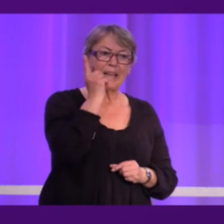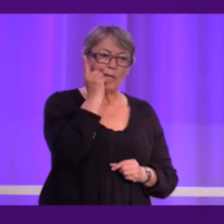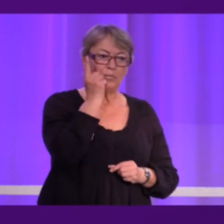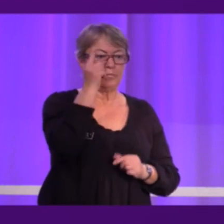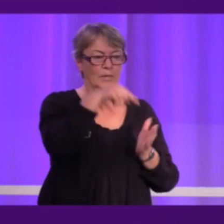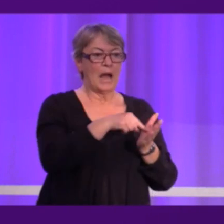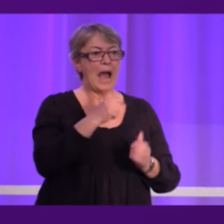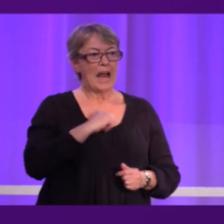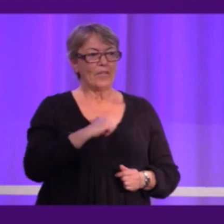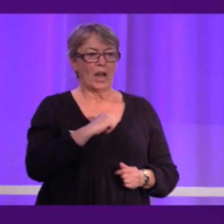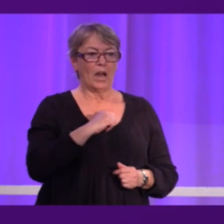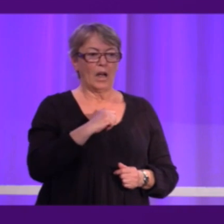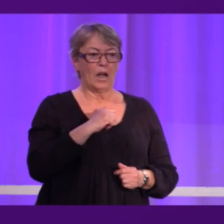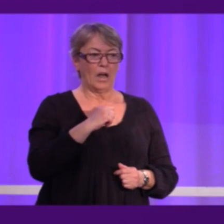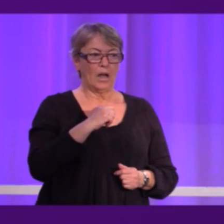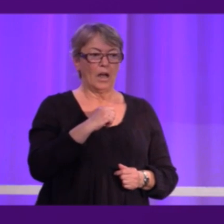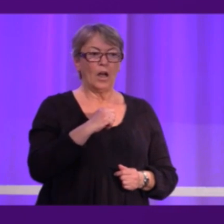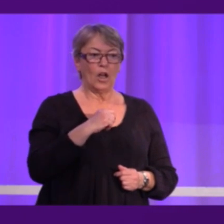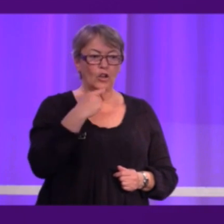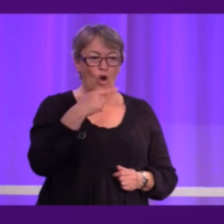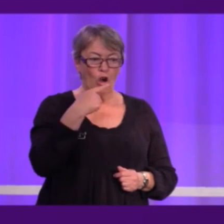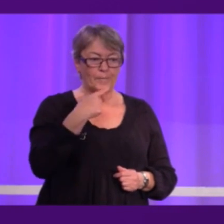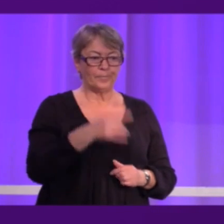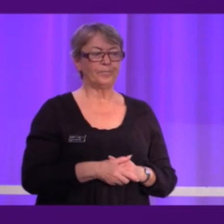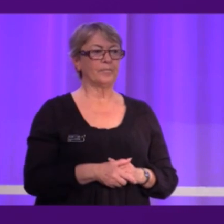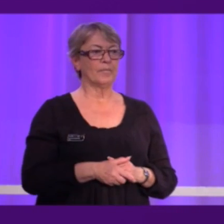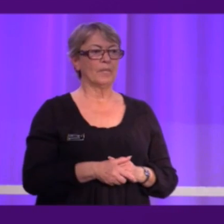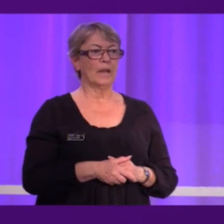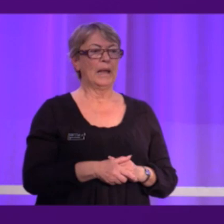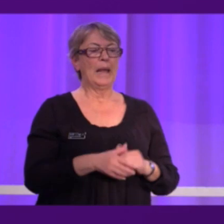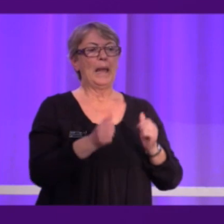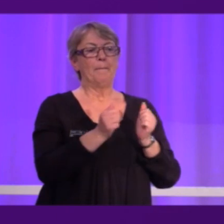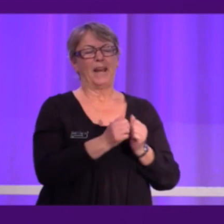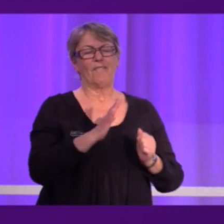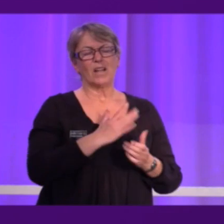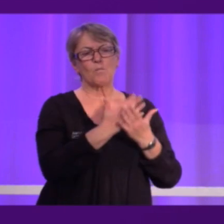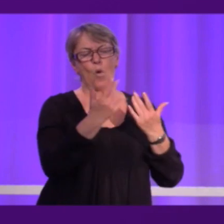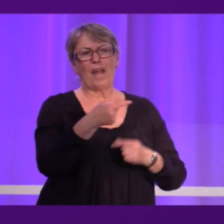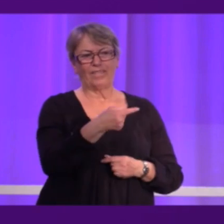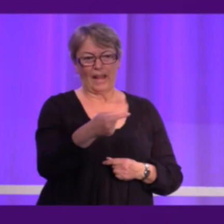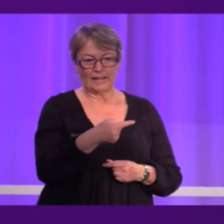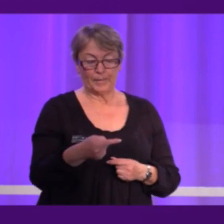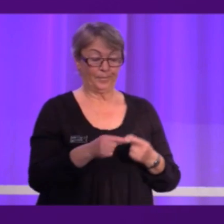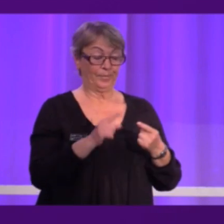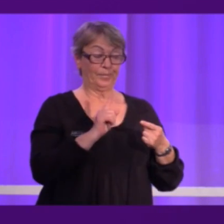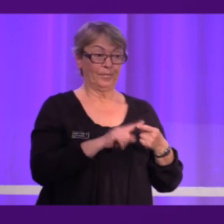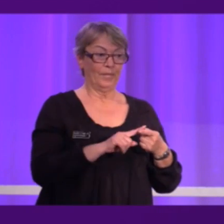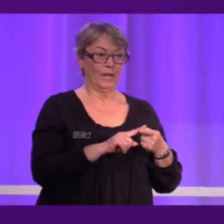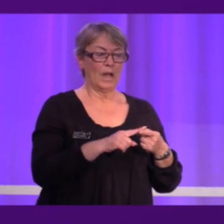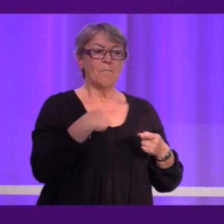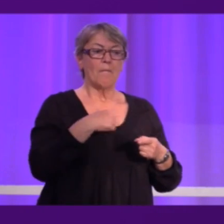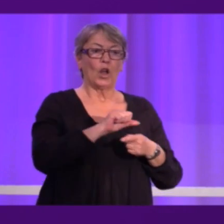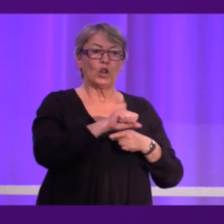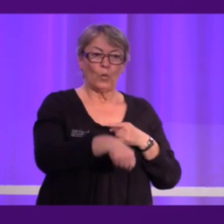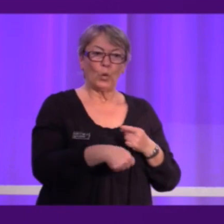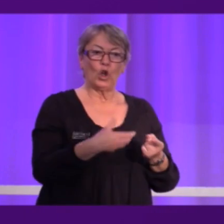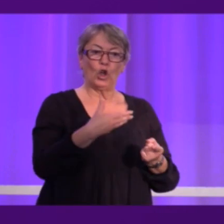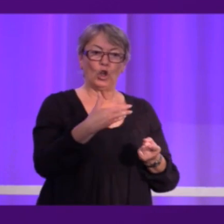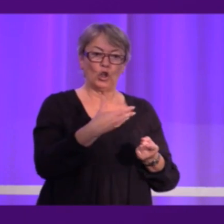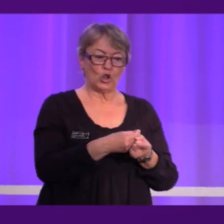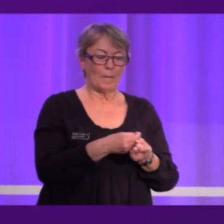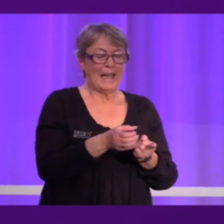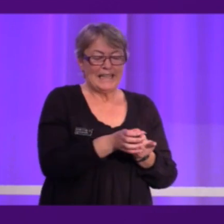att använda tal då. Men det fanns en hel del nackdelar. För det första så var man ju tvungen att köpa